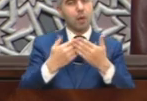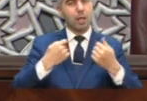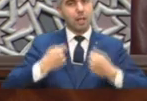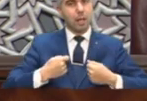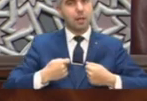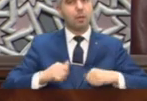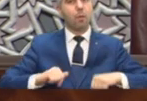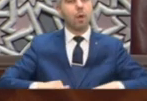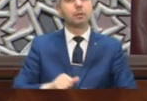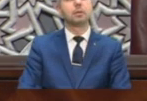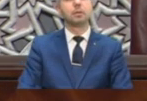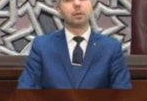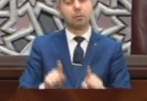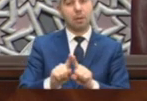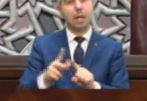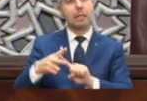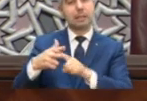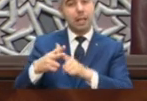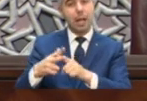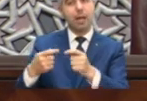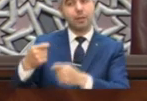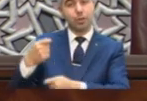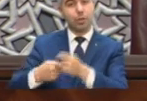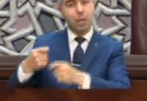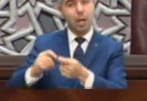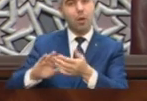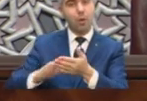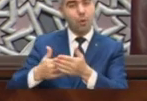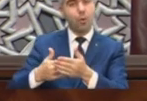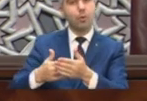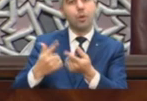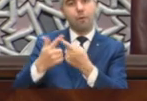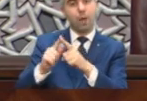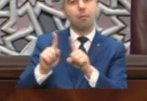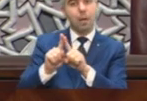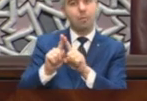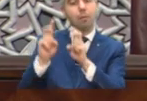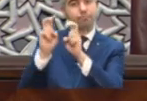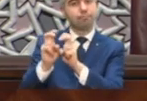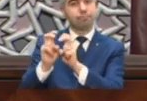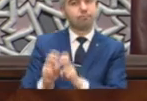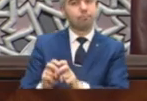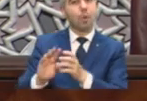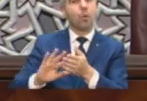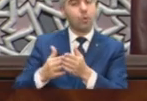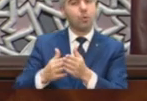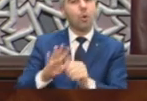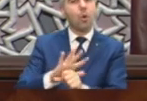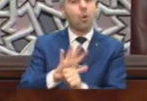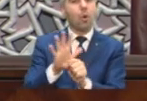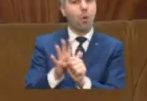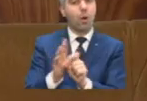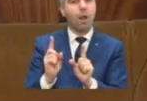الوزير المحترم، لا شك أن قطاع الصناعة والتجارة والاقتصاد الأخضر الرقمي لا زال يعاني من التأثير السلبي لجائحة